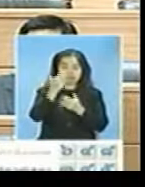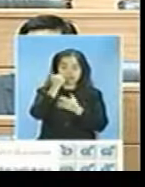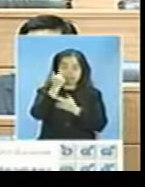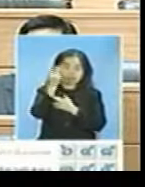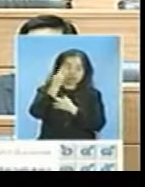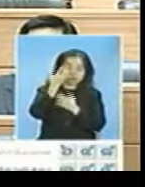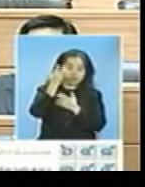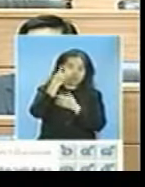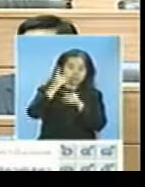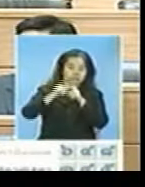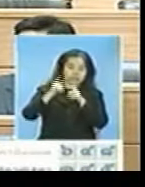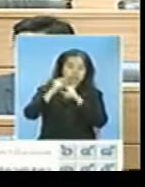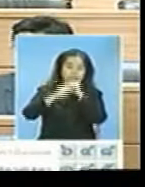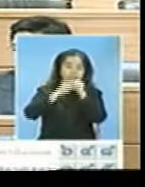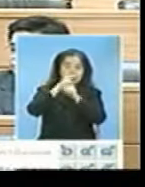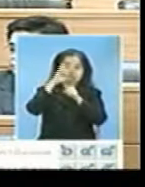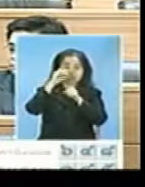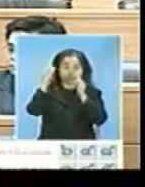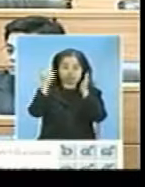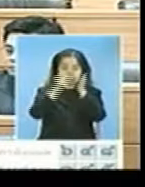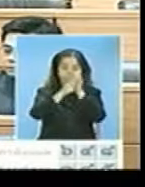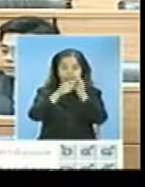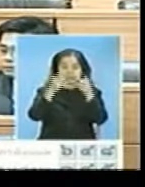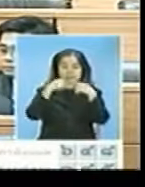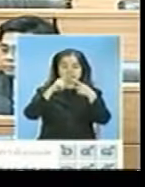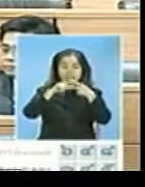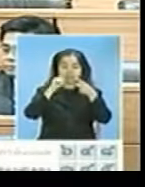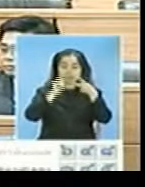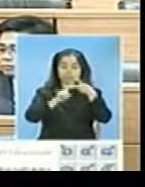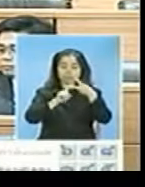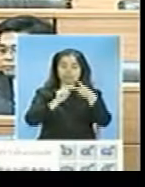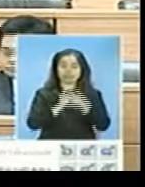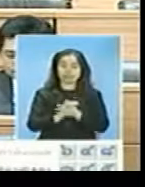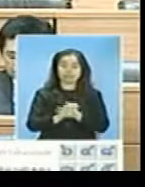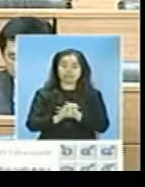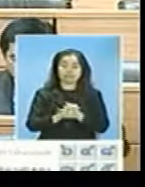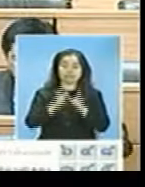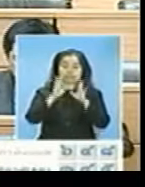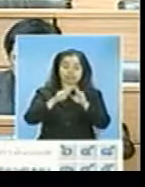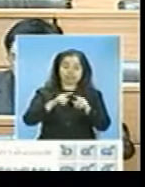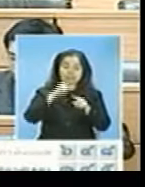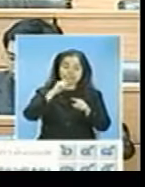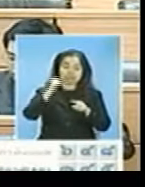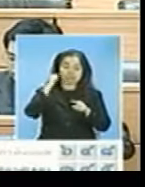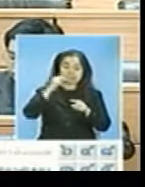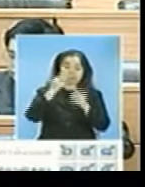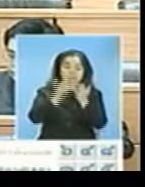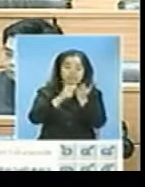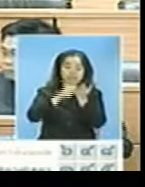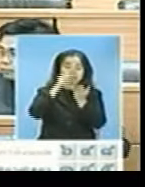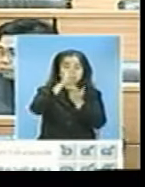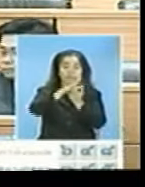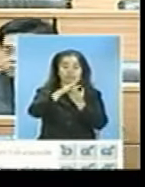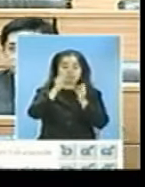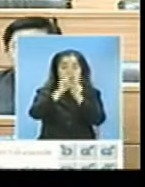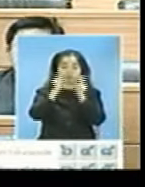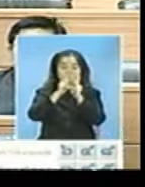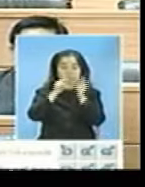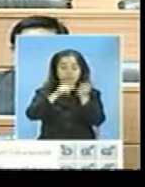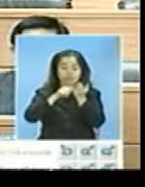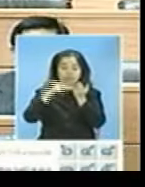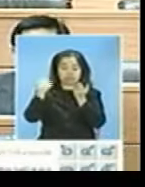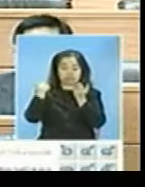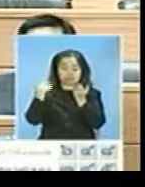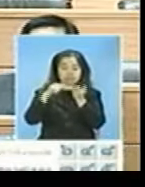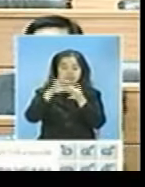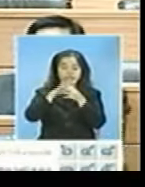ากรัฐธรรมนูญ50ประเด็นที่2ก็คือร่างเดิมของกรรมธิการนี่คือในวงเล็บ2นะครับเป็นข้